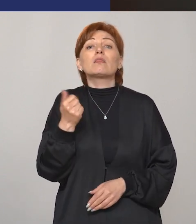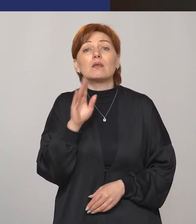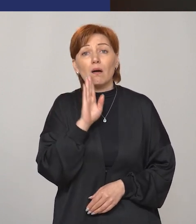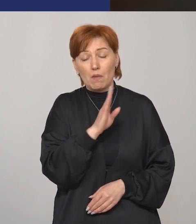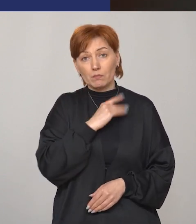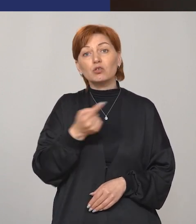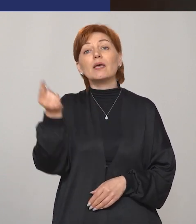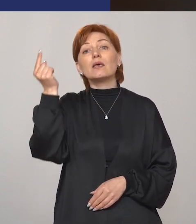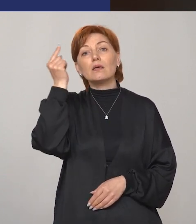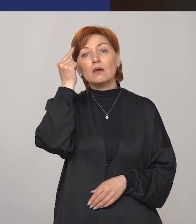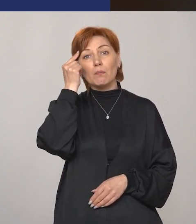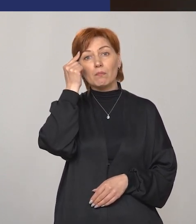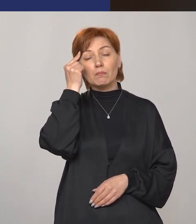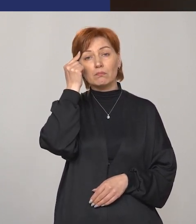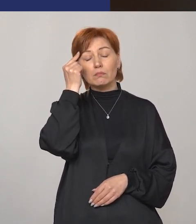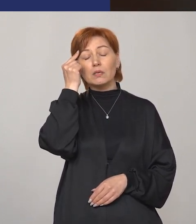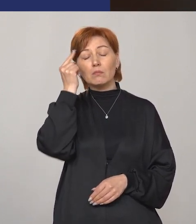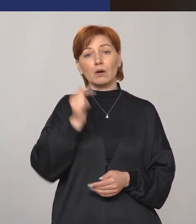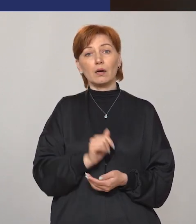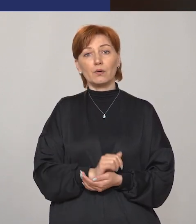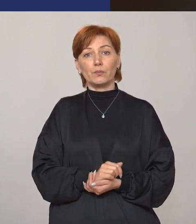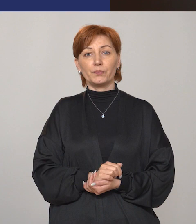Да, мамочка.